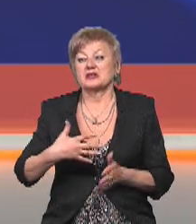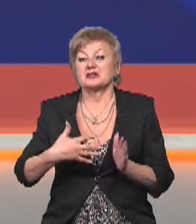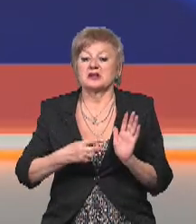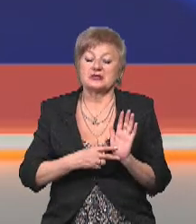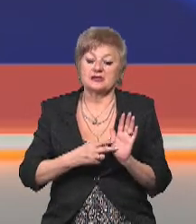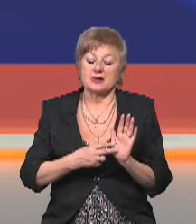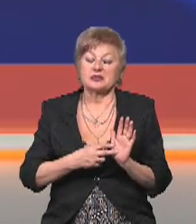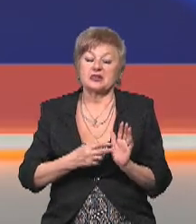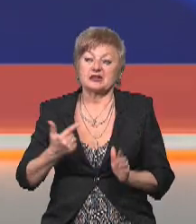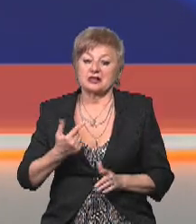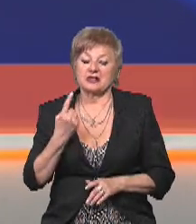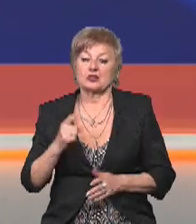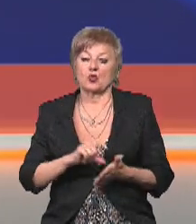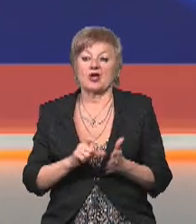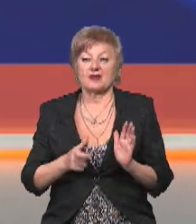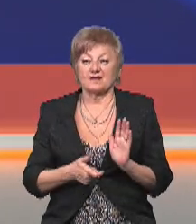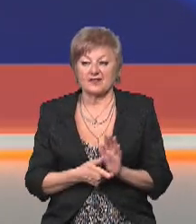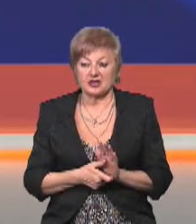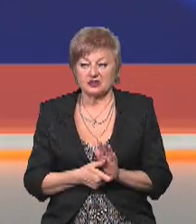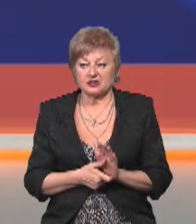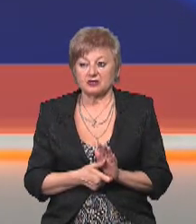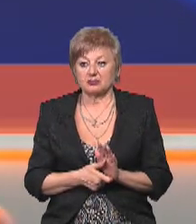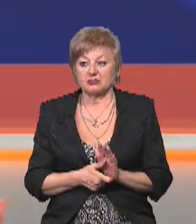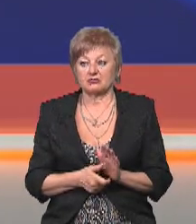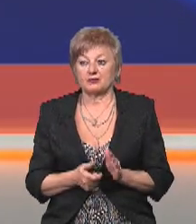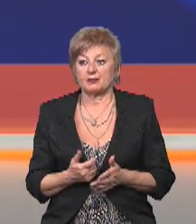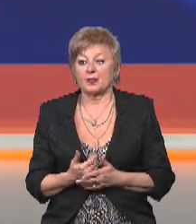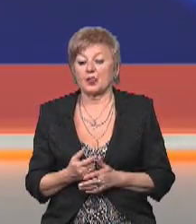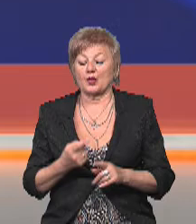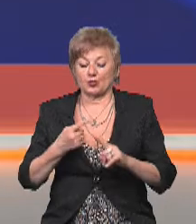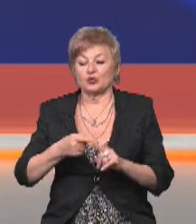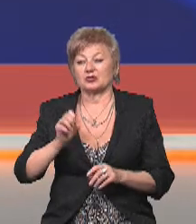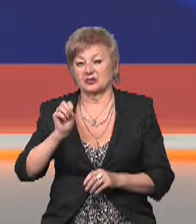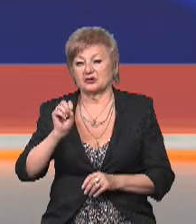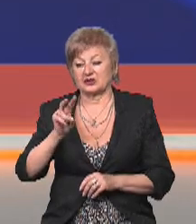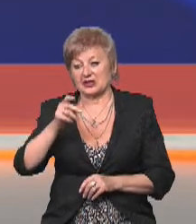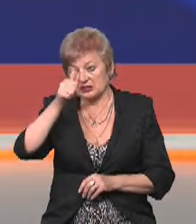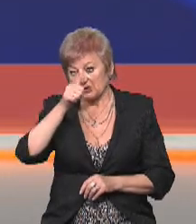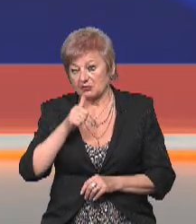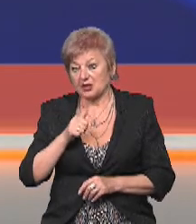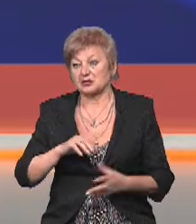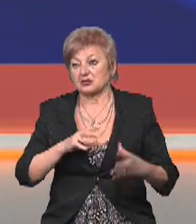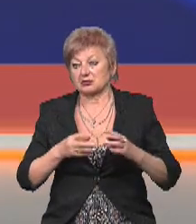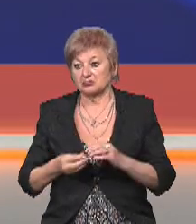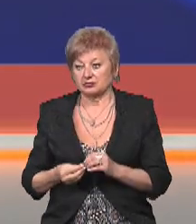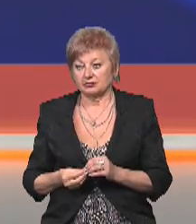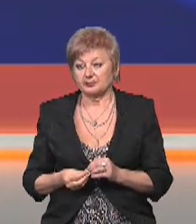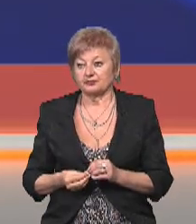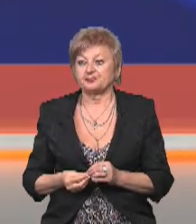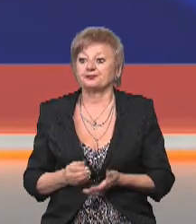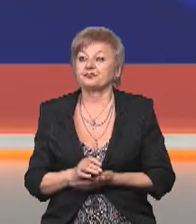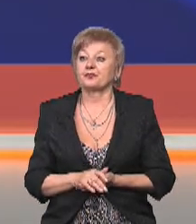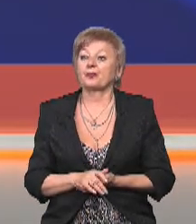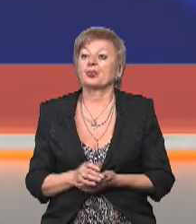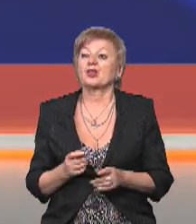50-70 гривен с квартиры в год. Разделите это на 12 месяцев. Это будут, по сути, какие-то незначительные